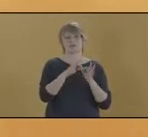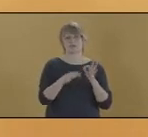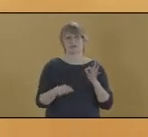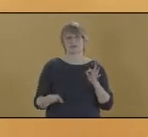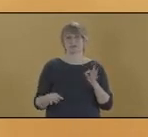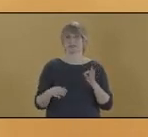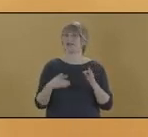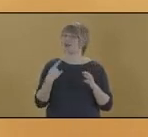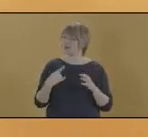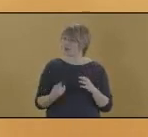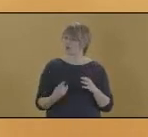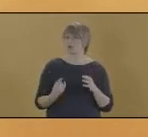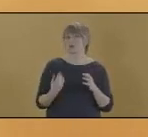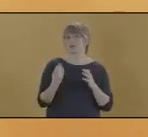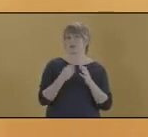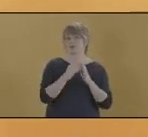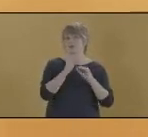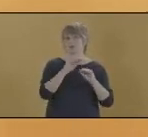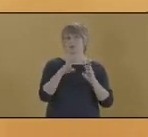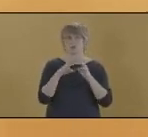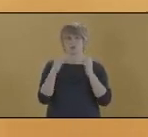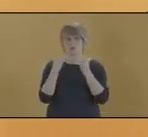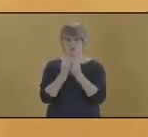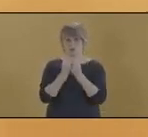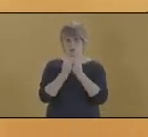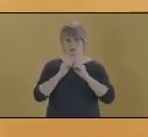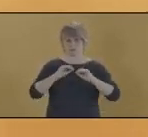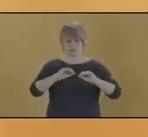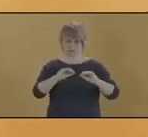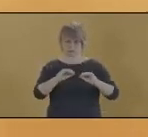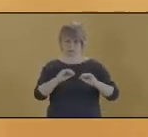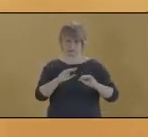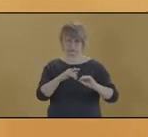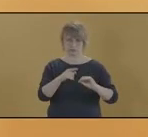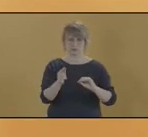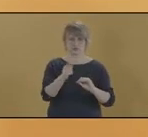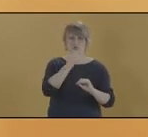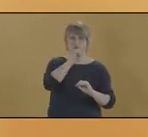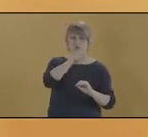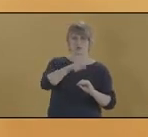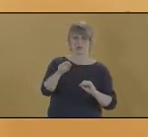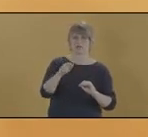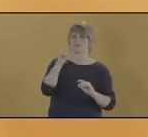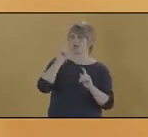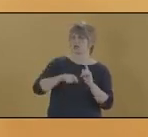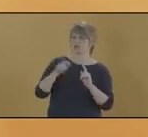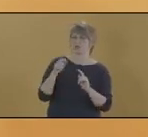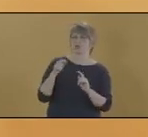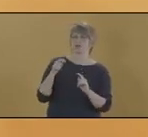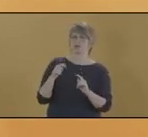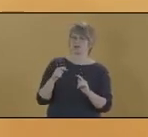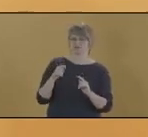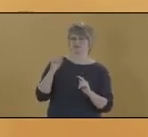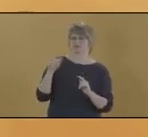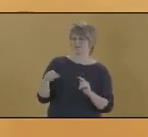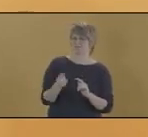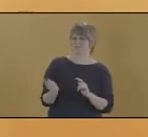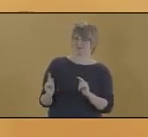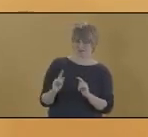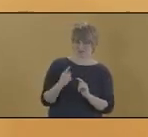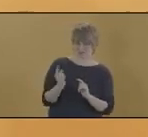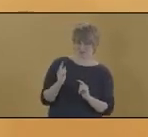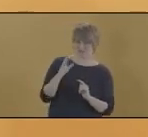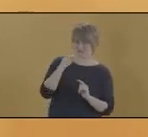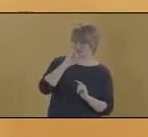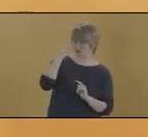ist ganz wichtig. Also wir hatten einen Workshop mit Jugendlichen und die haben am Anfang sehr stark Menschen abgelehnt, die an Verschwörungstheorien glauben. Und